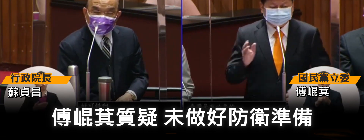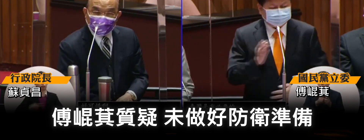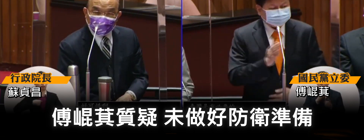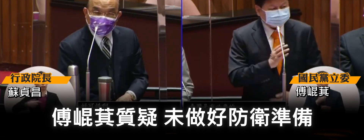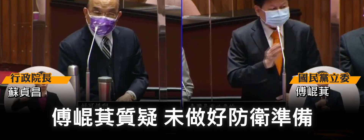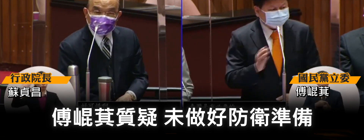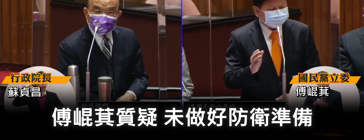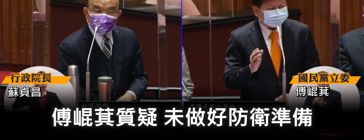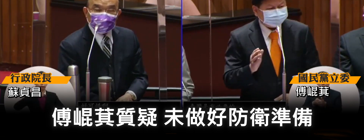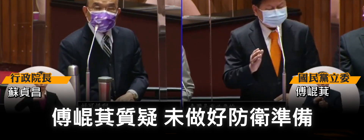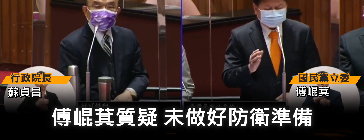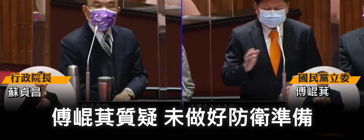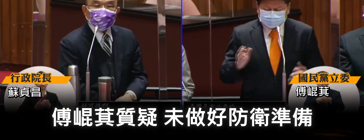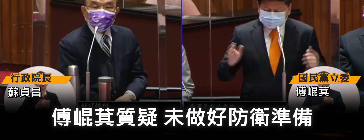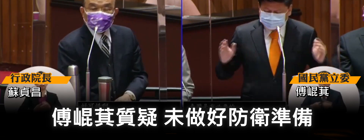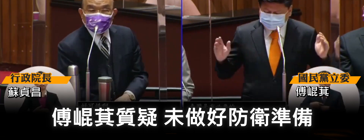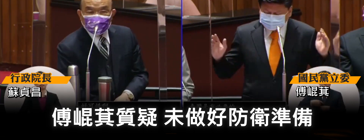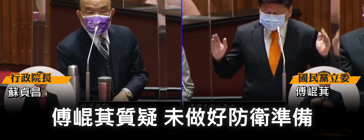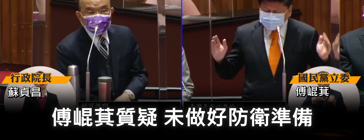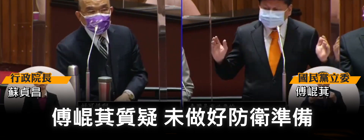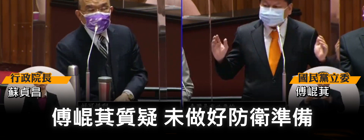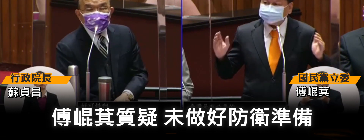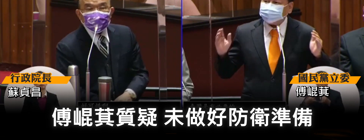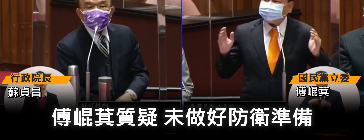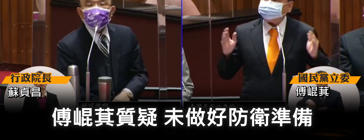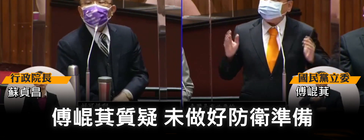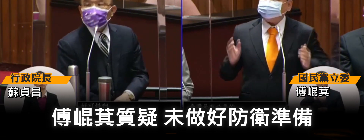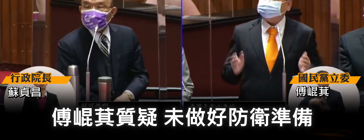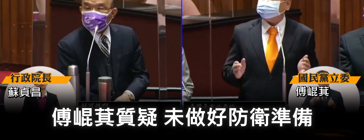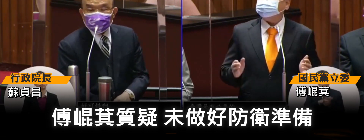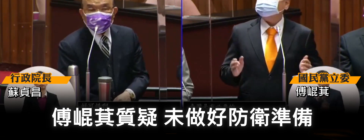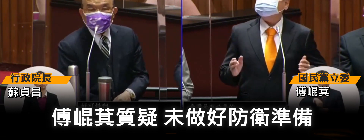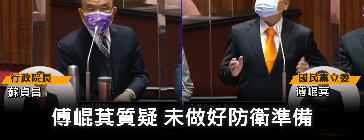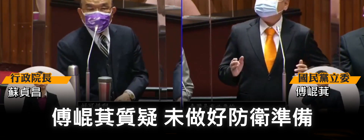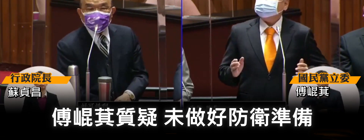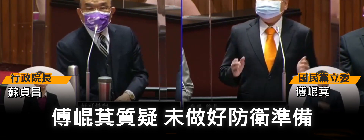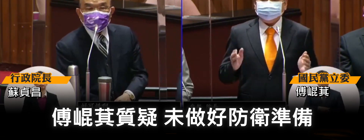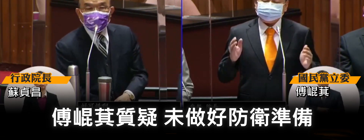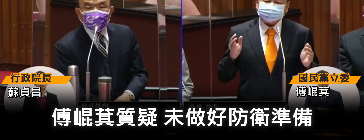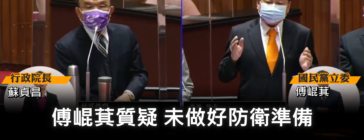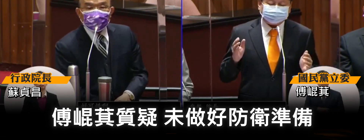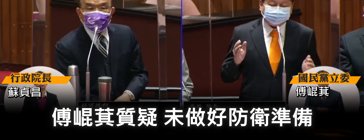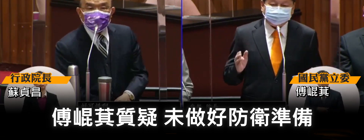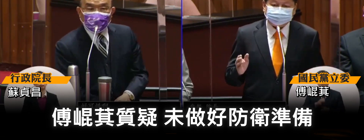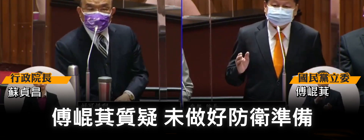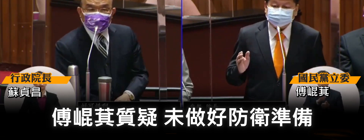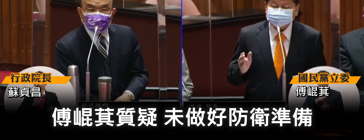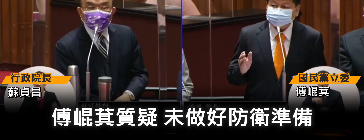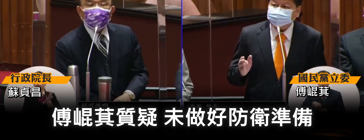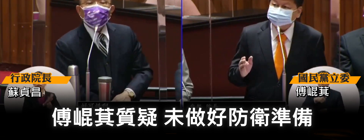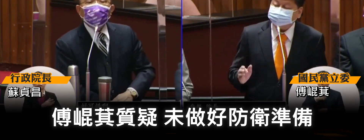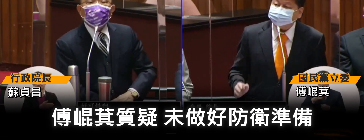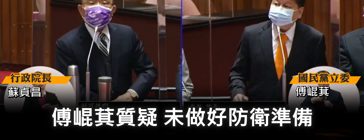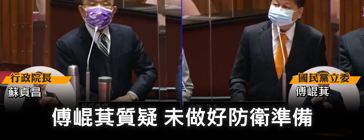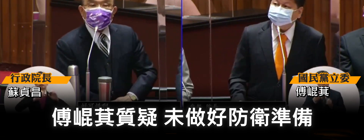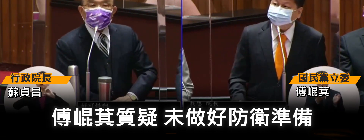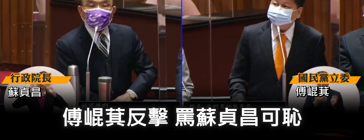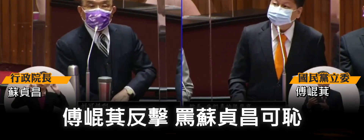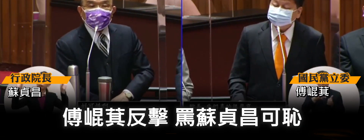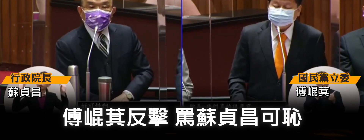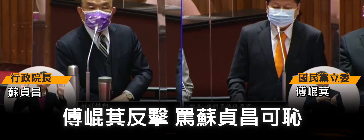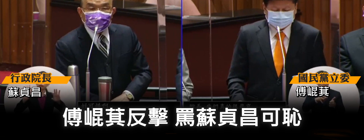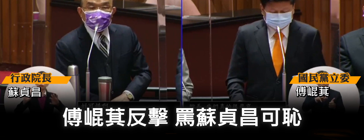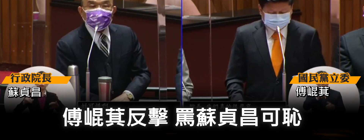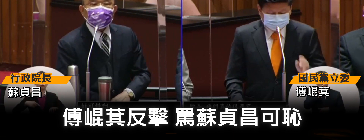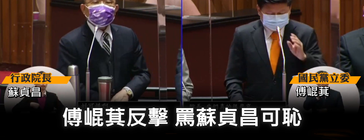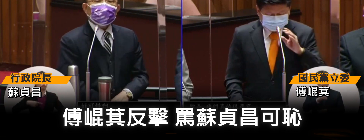捍卫台湾。 今天大家都在爱这块土地。 对，为中国宣传的人 做好准备了吗？ 深